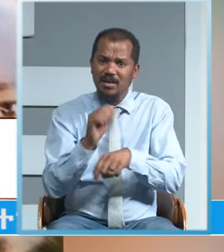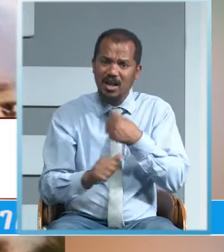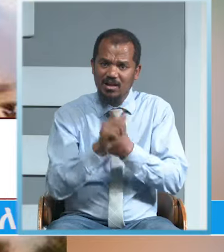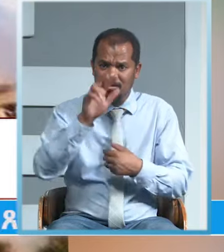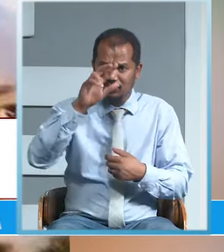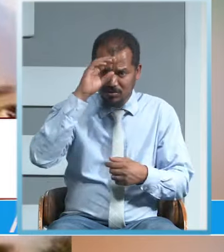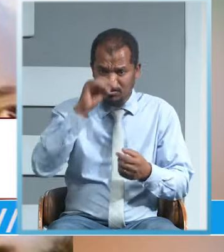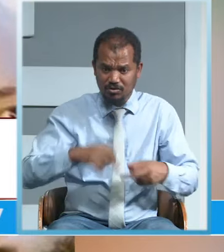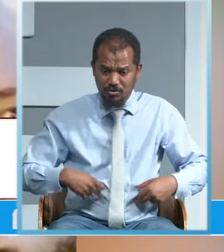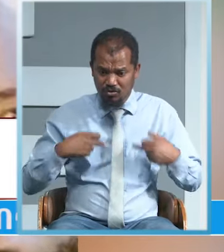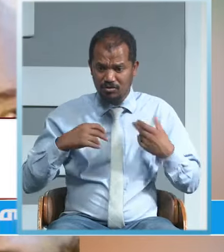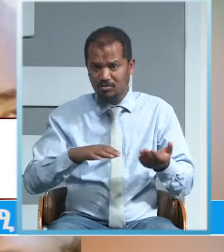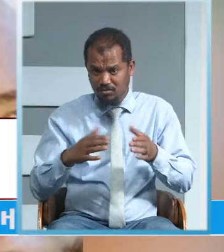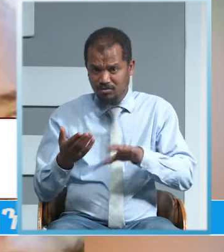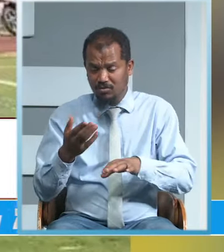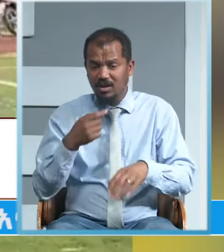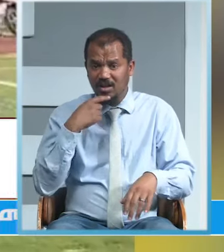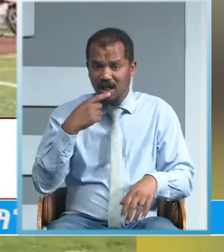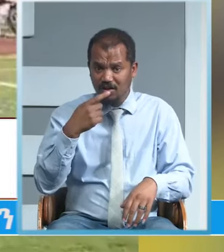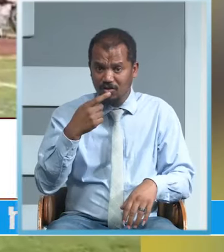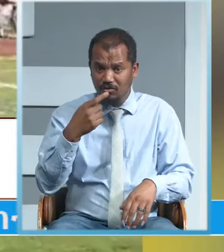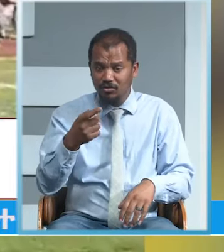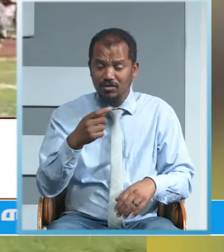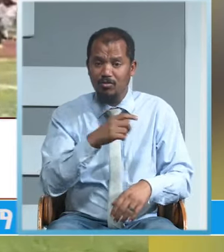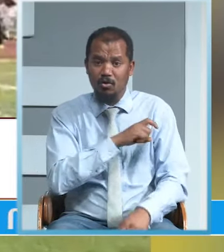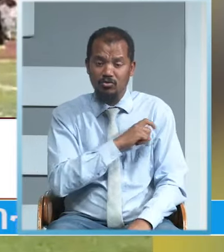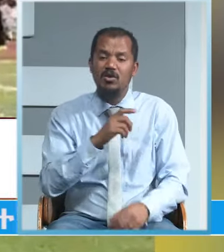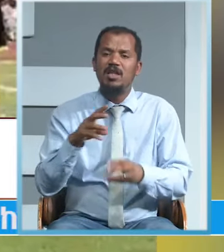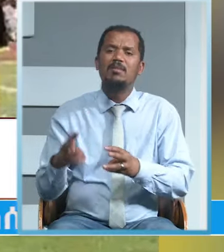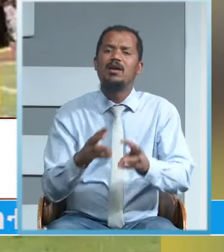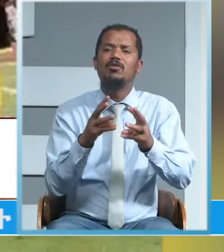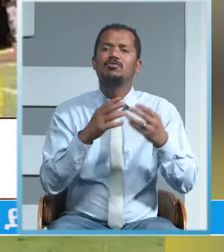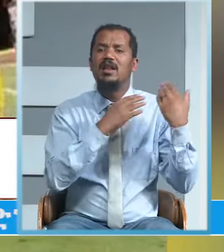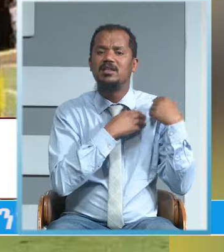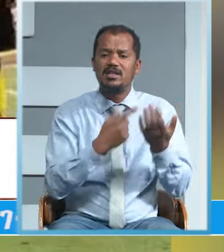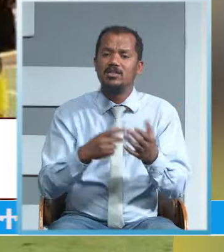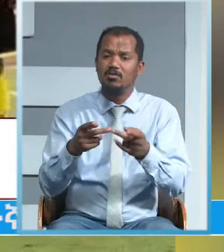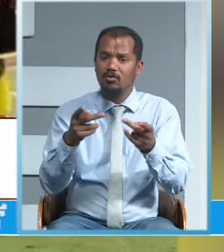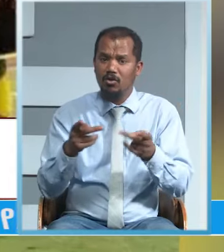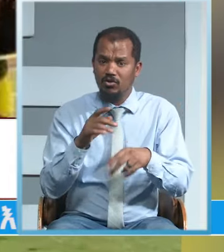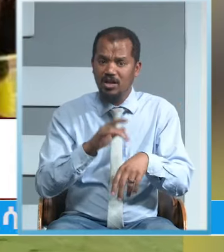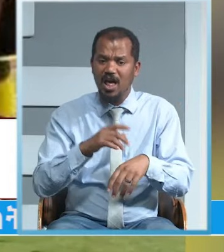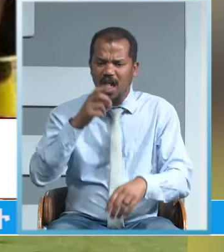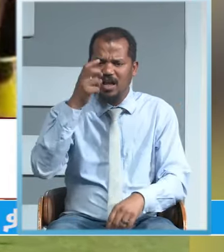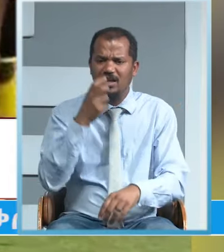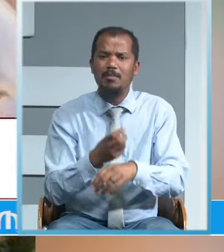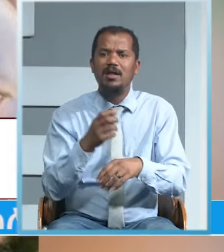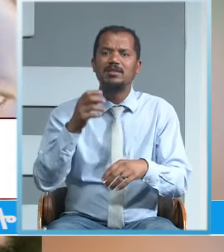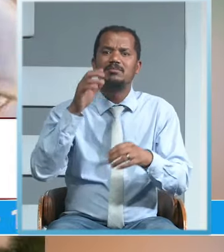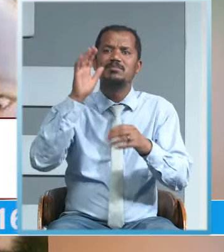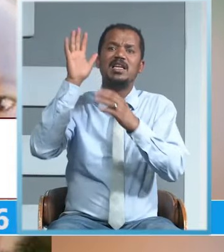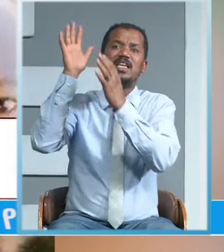የ3 ሰዎች ህይወት ማለፉን ያስታወሱት ረዳት ኢንስፔክተሩ የመንገዶች ባለስልጣን እነዚህ ቦታዎች ላይ የአደገኛ መንገድ